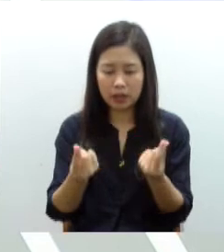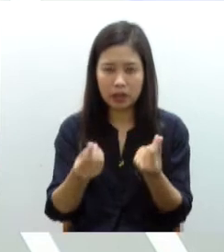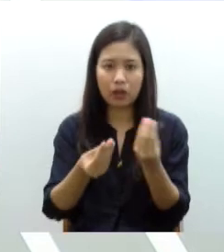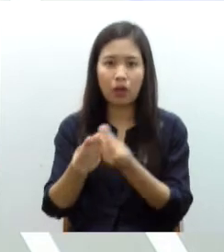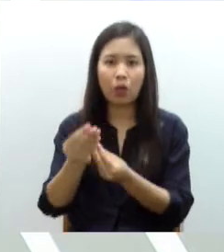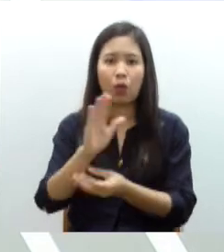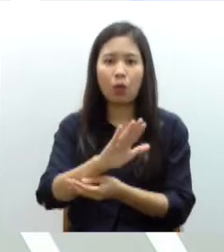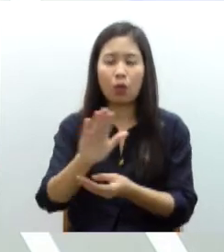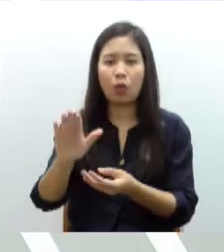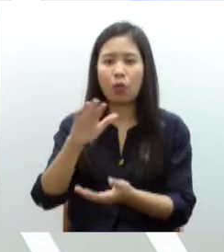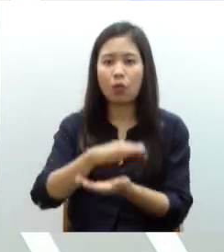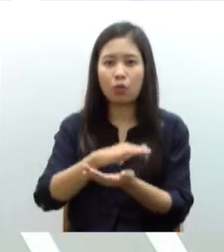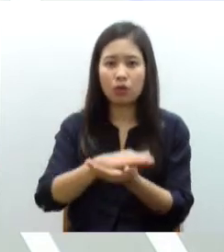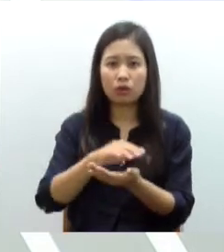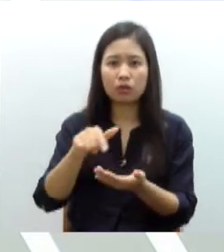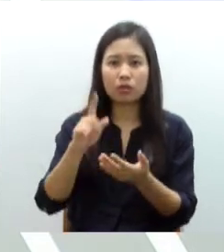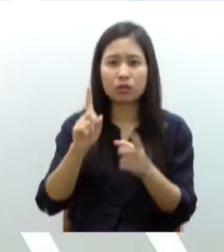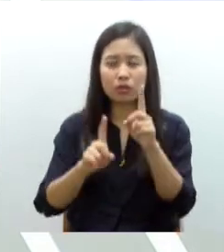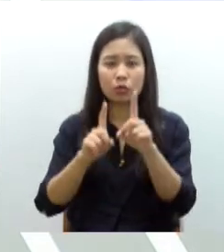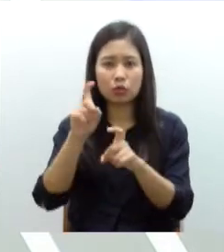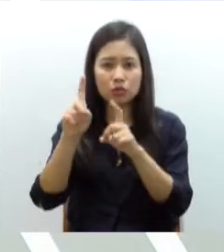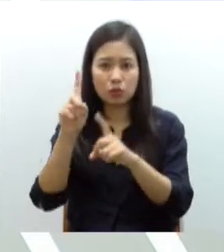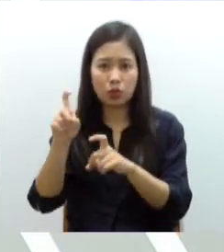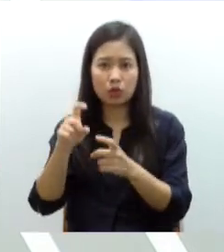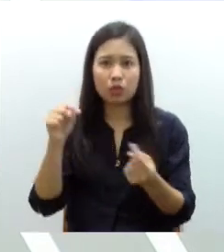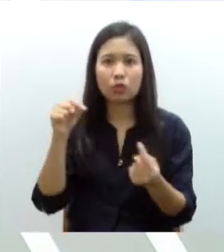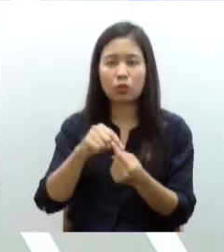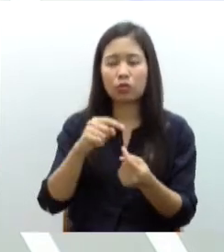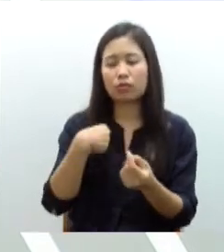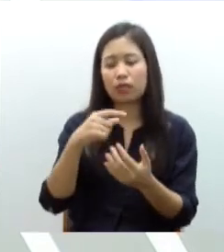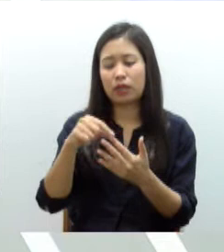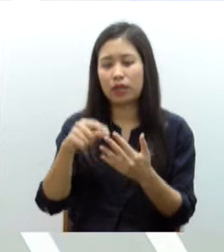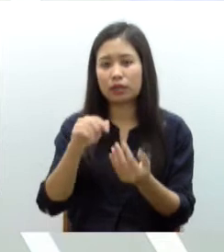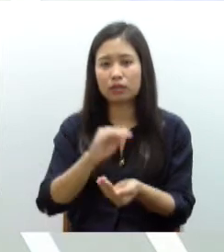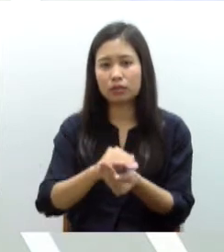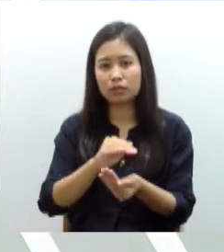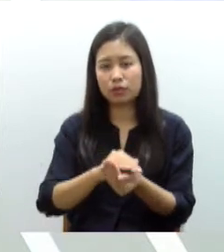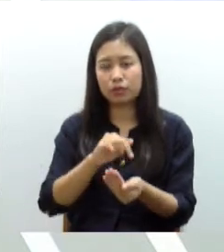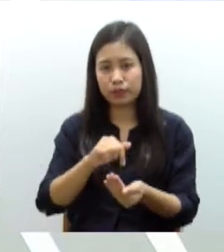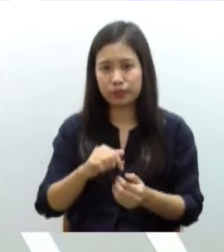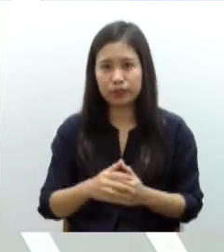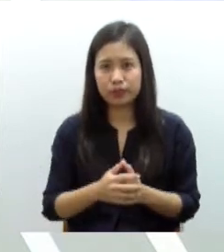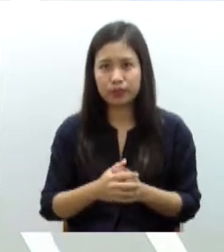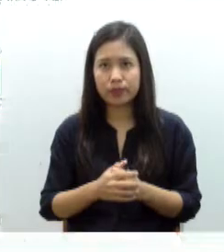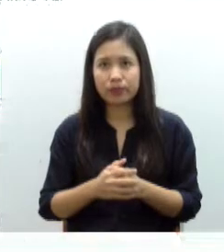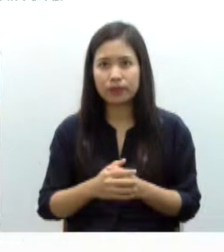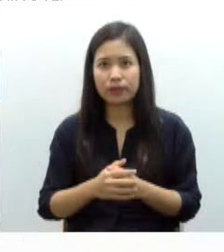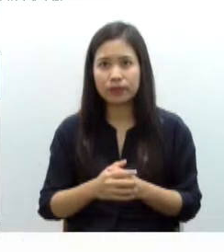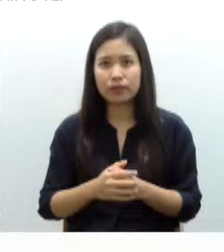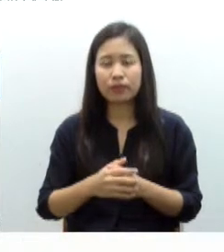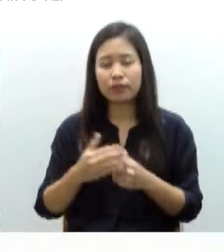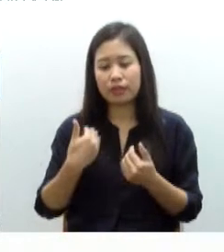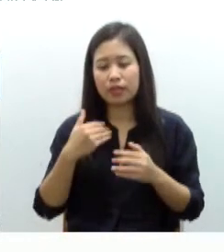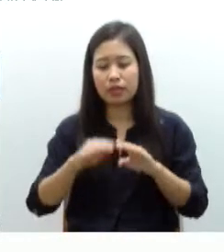ซึ่งในตัวชี้วัดในเรื่องพฤติกรรมเนี่ยจะแบ่งเป็น3กลุ่มนะผมอธิบายภาพรวมตรงนี้ก่อนก็แล้วกันกลุ่มแรกจะเป็นกลุ่มเด็กเยาวชนน